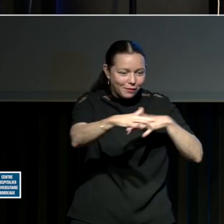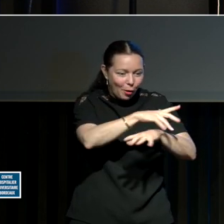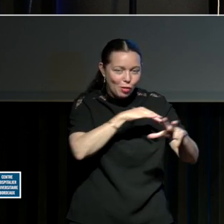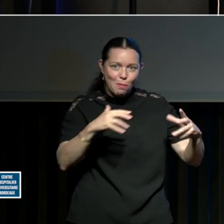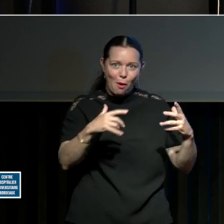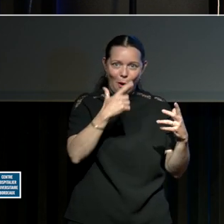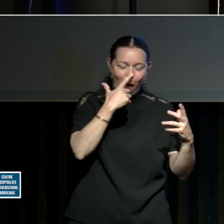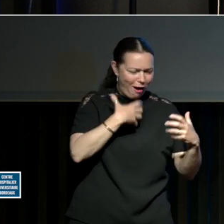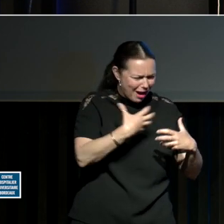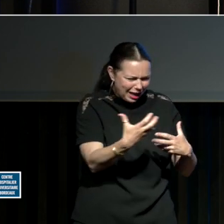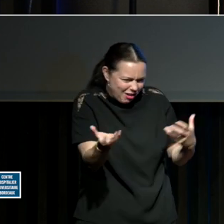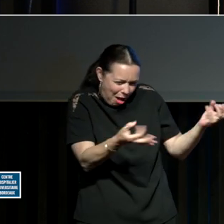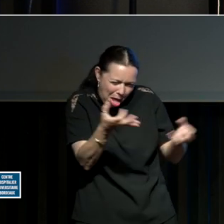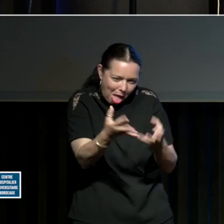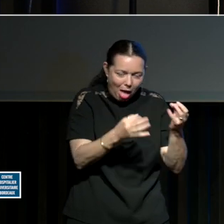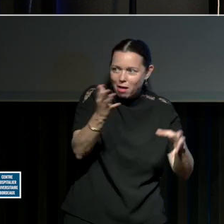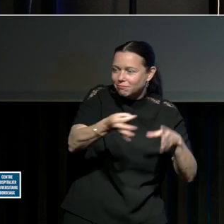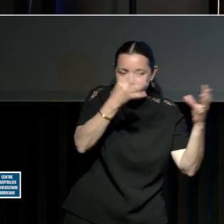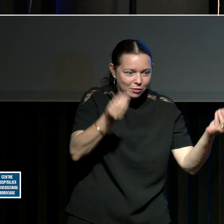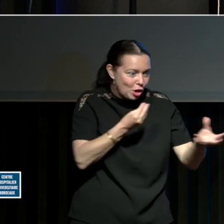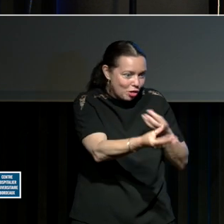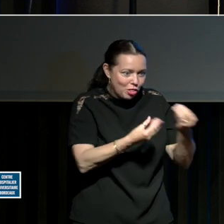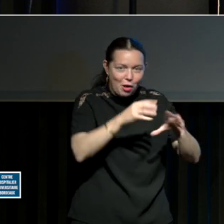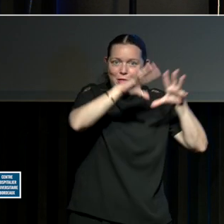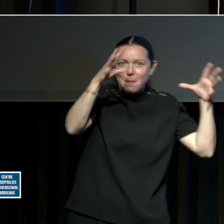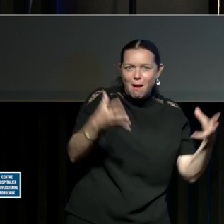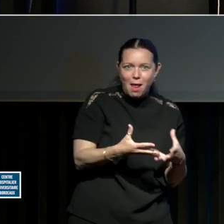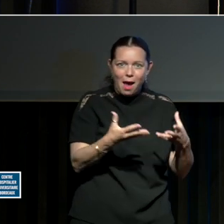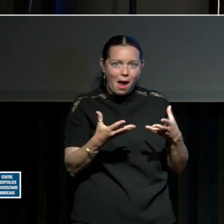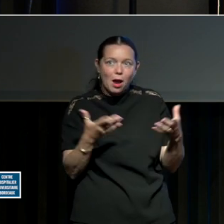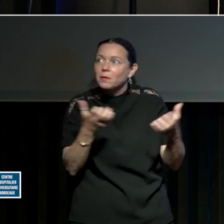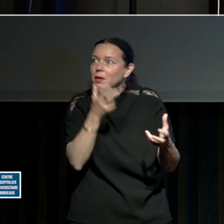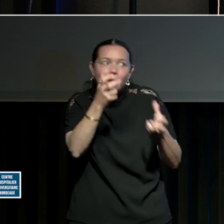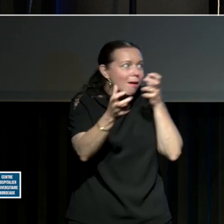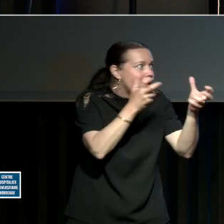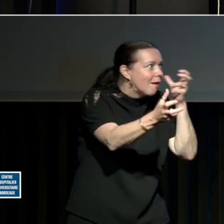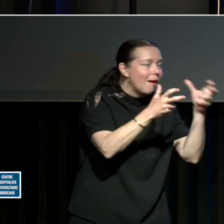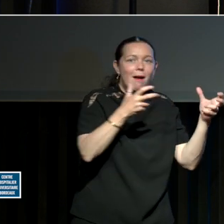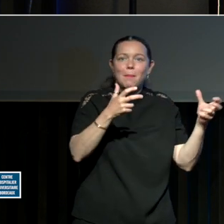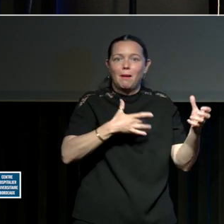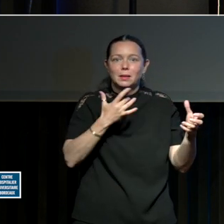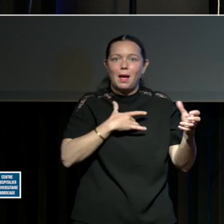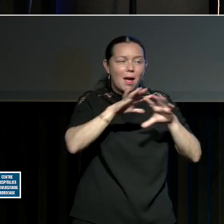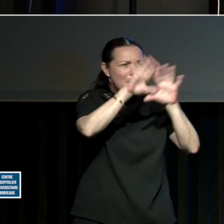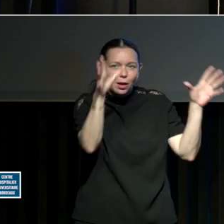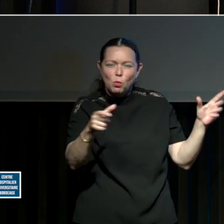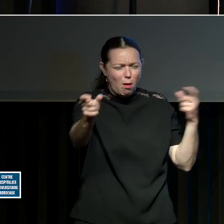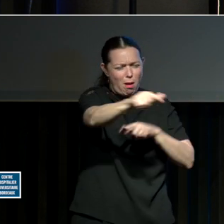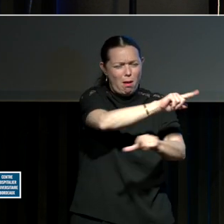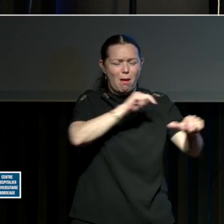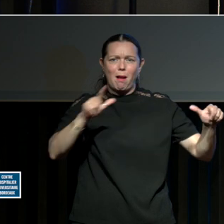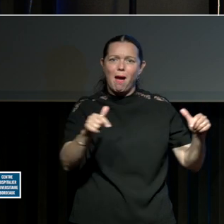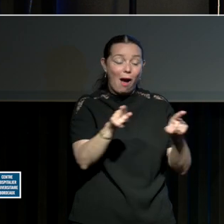être riche, diversifié, stimulant avec des sources d'intérêts multiples, des stimulations et des